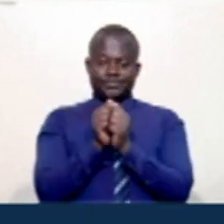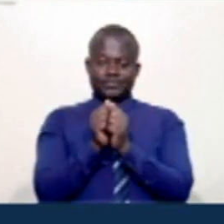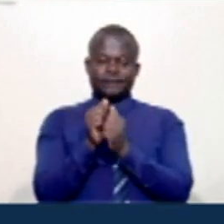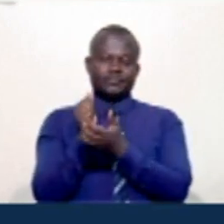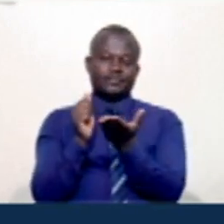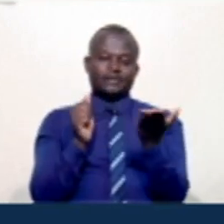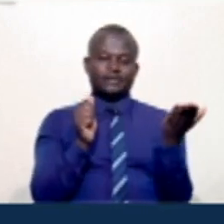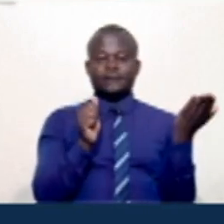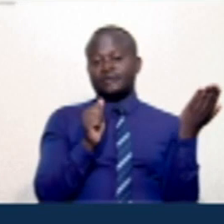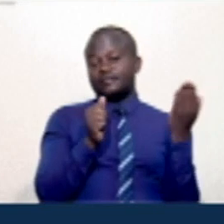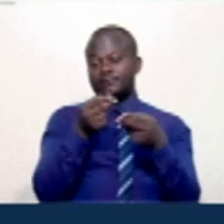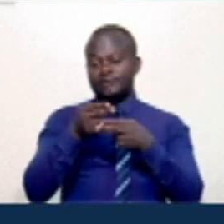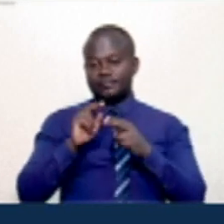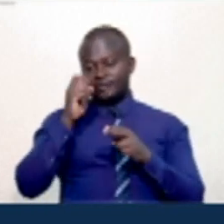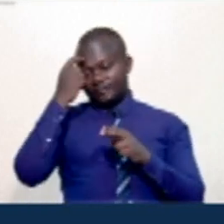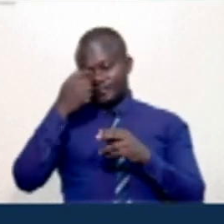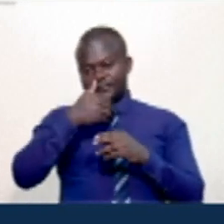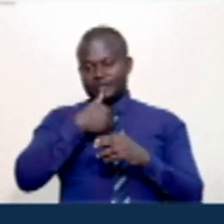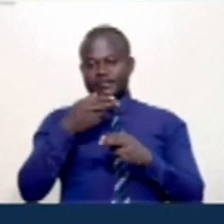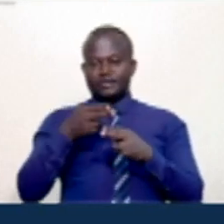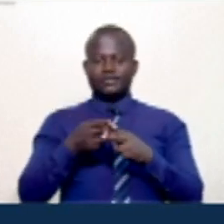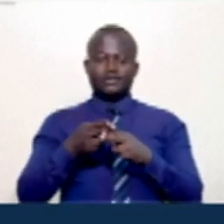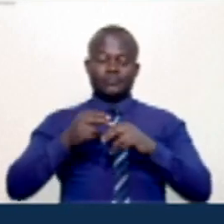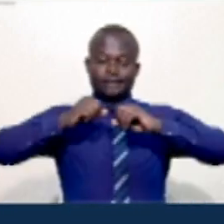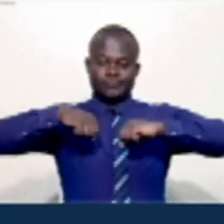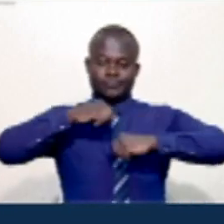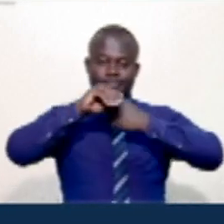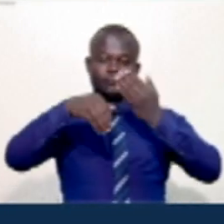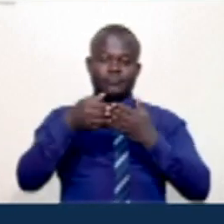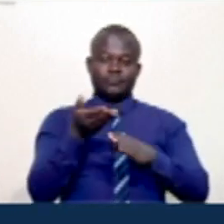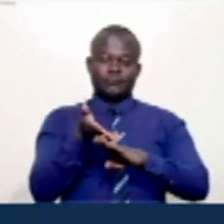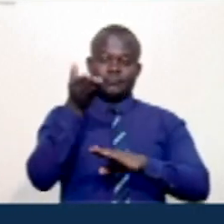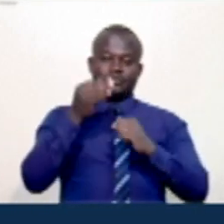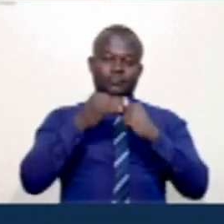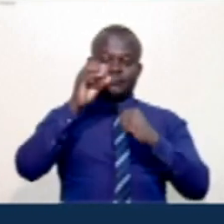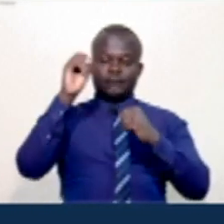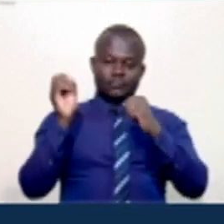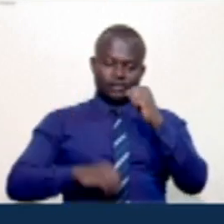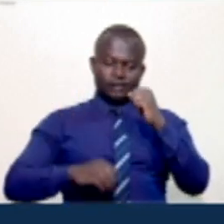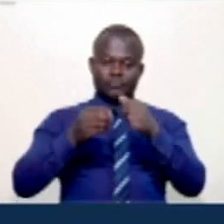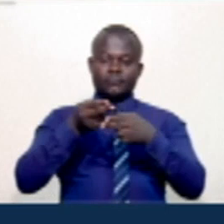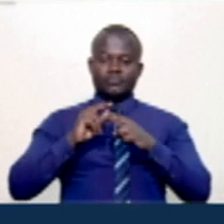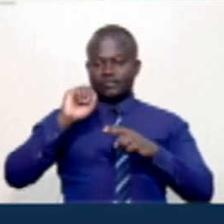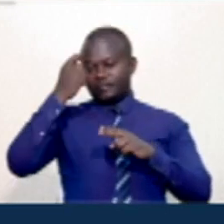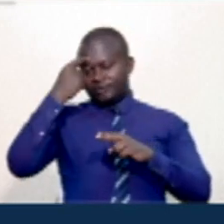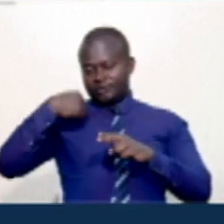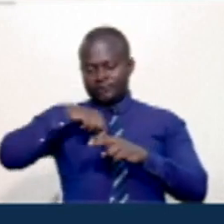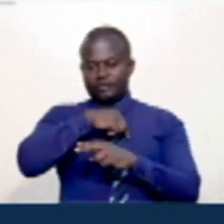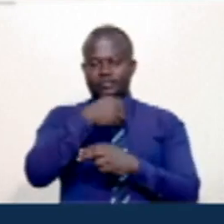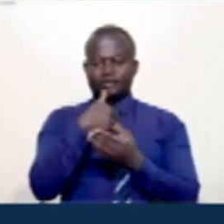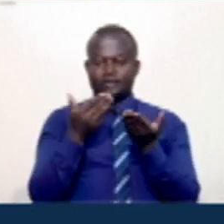kuko imyenda leta ifite n'imyenda iyo twita concession hejuru ya 80% y'imyenda ya leta n'imyenda